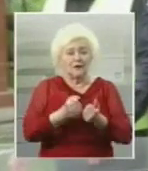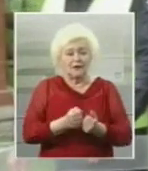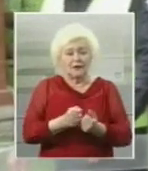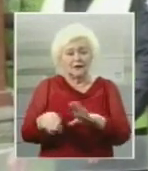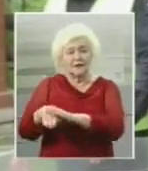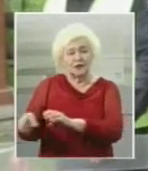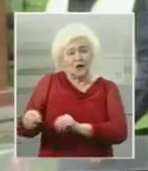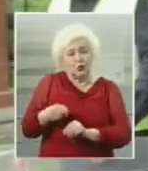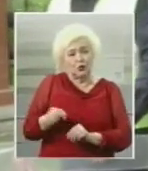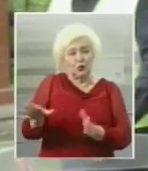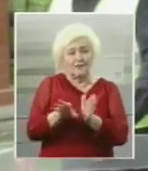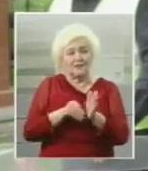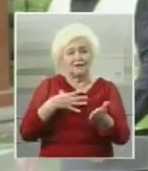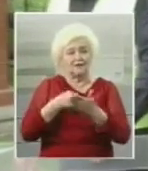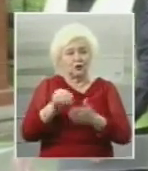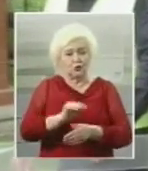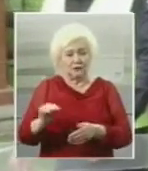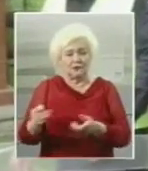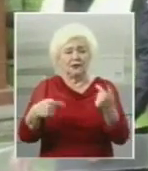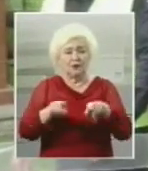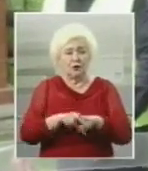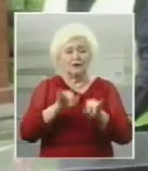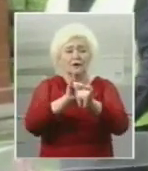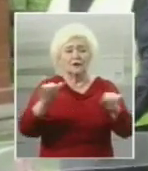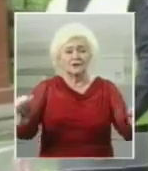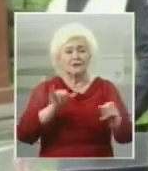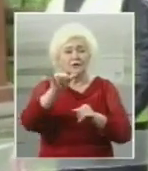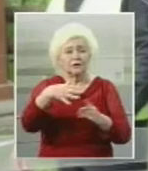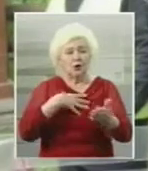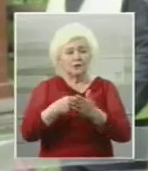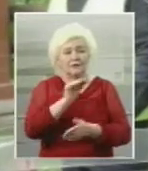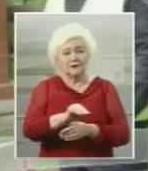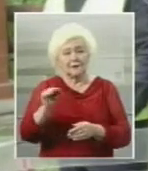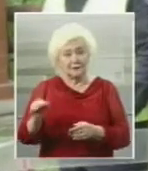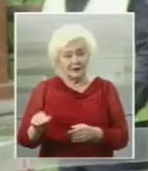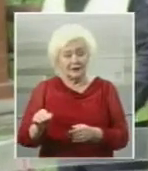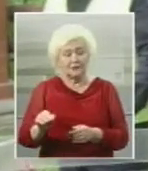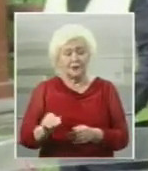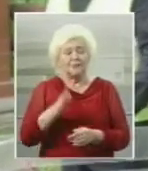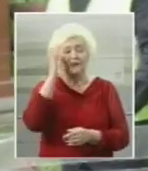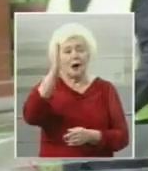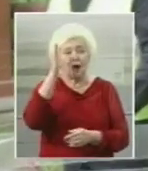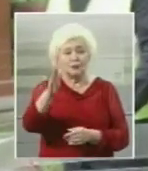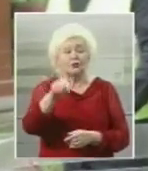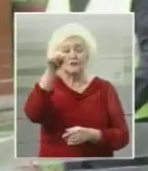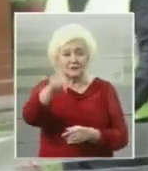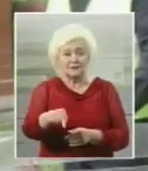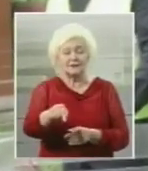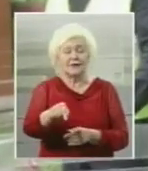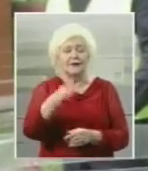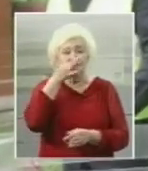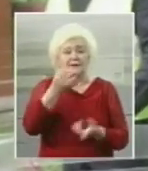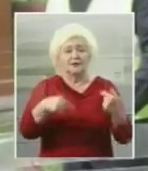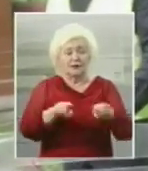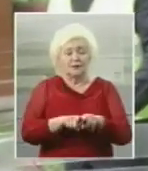руку свою дитину. А також розвивати у своїй дитині на майбутнє це,